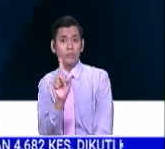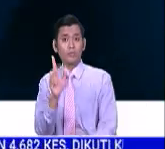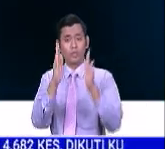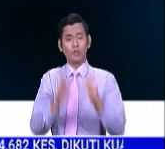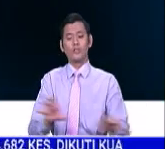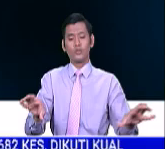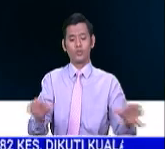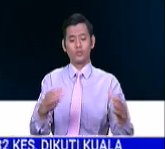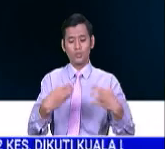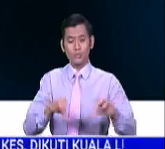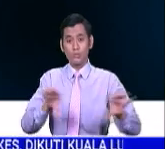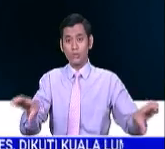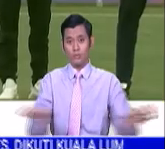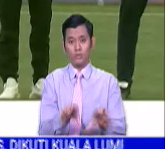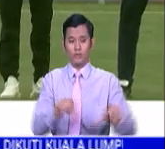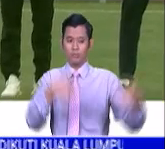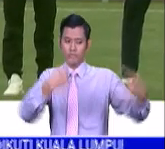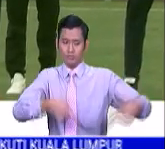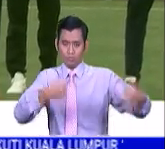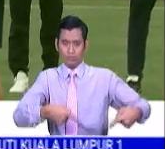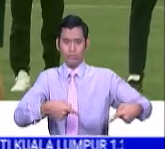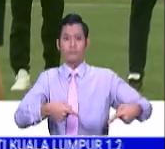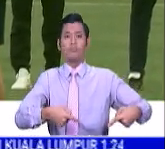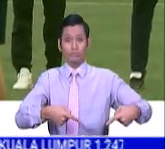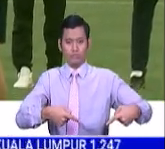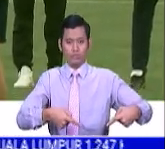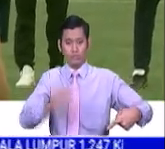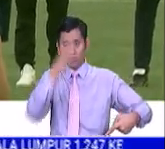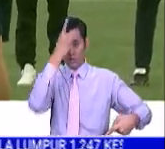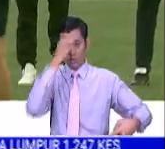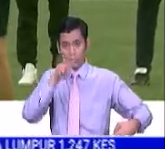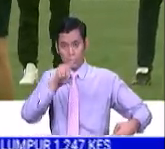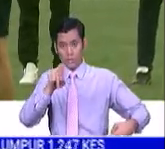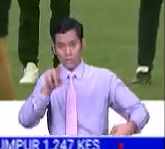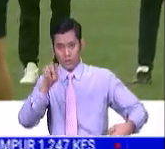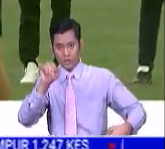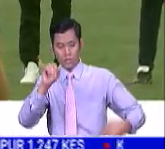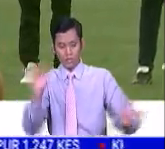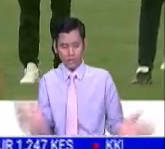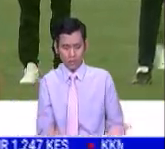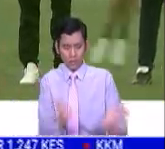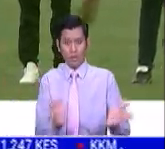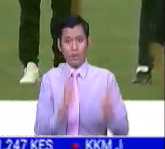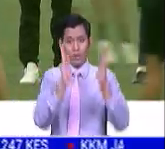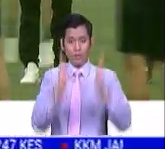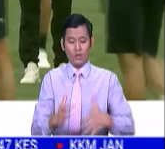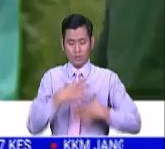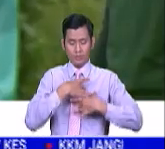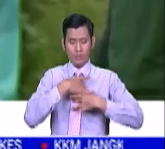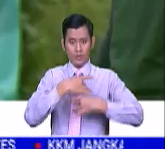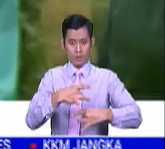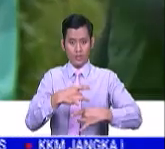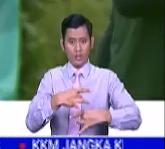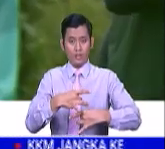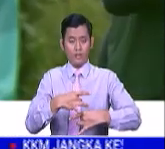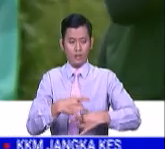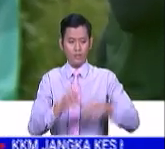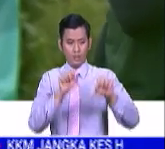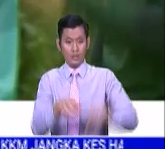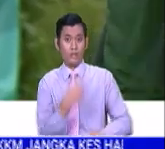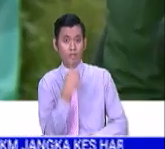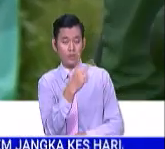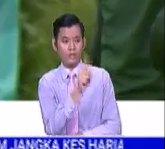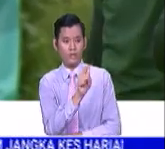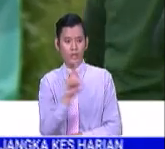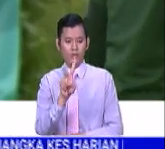menganjur dan menghasilkan pertaruhan data Zani juga menyerang dan menggalakkan agar peminat bola sepak di negeri ini menonton perlawanan